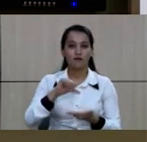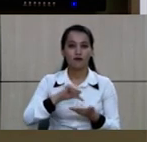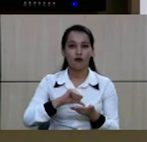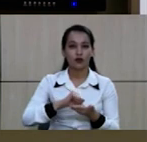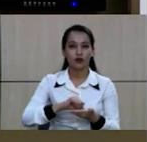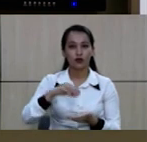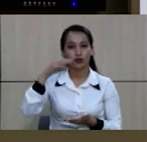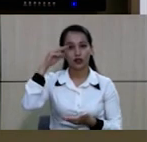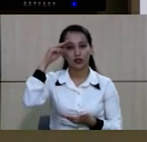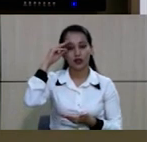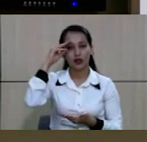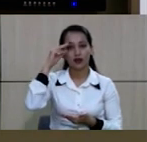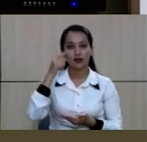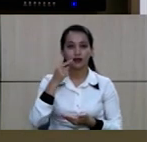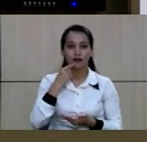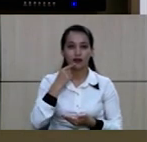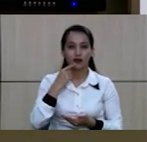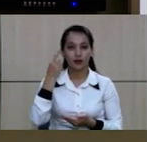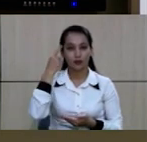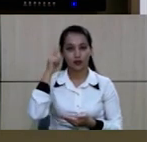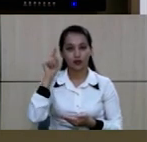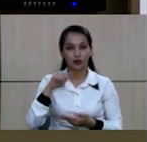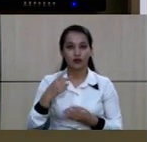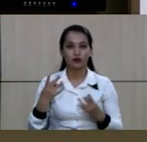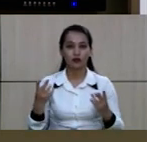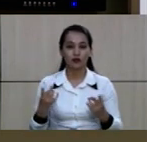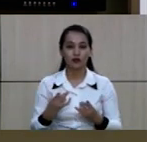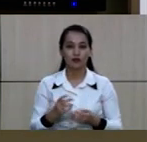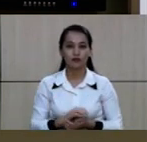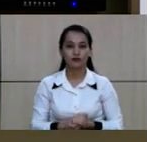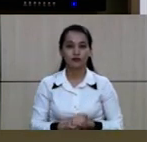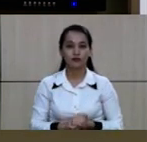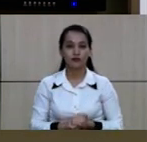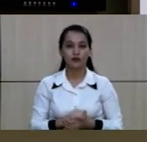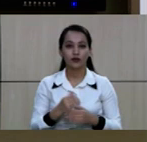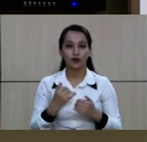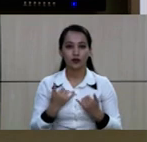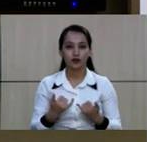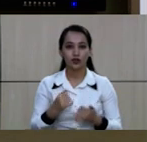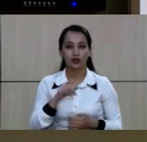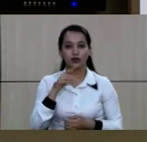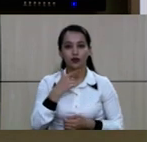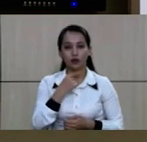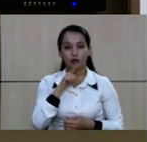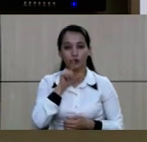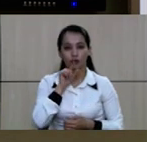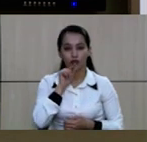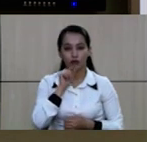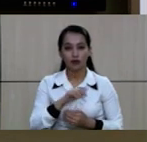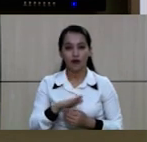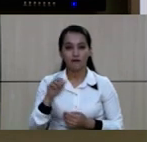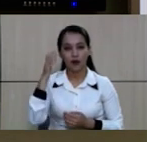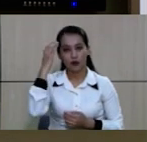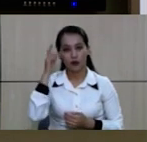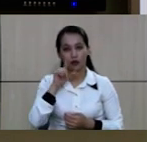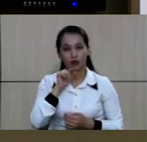сўзларидан хабардор ёки шу луғатлар билан ишлашга кўнитма ҳосил қилган бўлиш керак. Келинг, ҳозир кабутар ва зоғ масалада келган